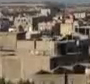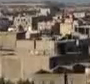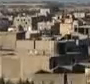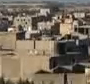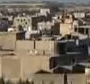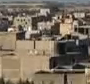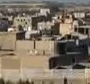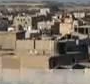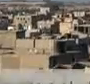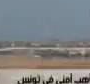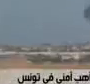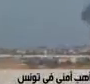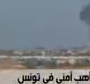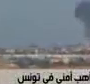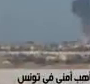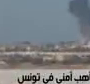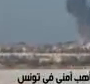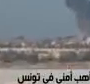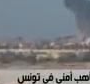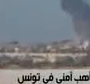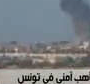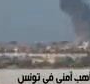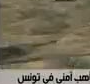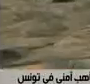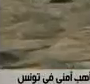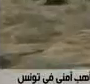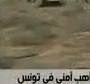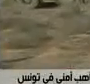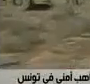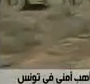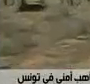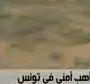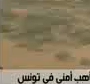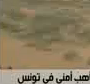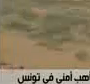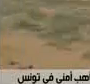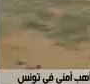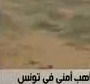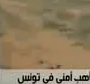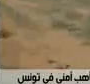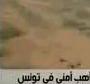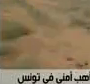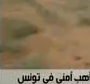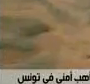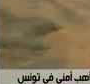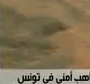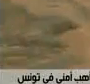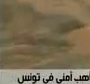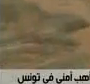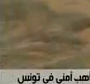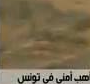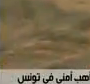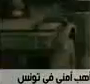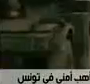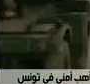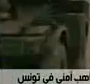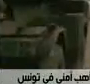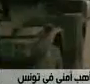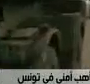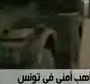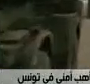تزايد حدة القصف على الطرف الليبي من معبر راس الجير الحدودي، وتونس تتابع عن كثب تطورات الأوضاع.